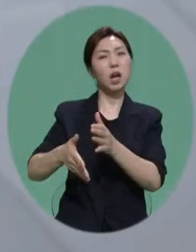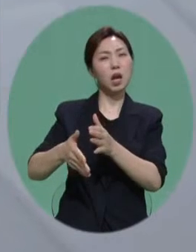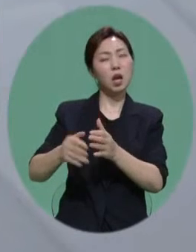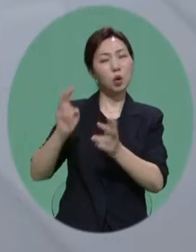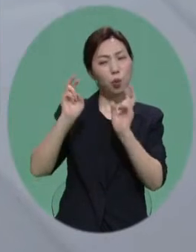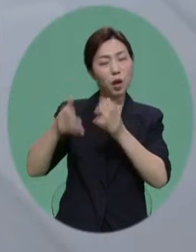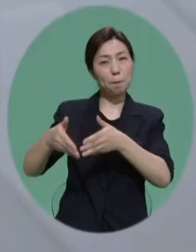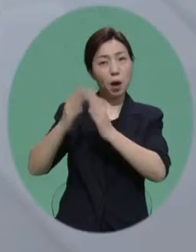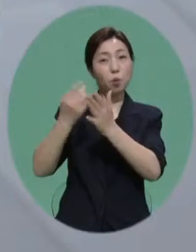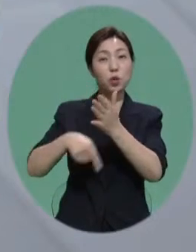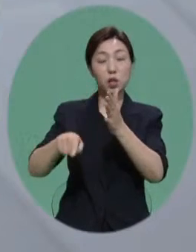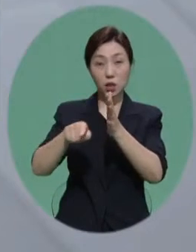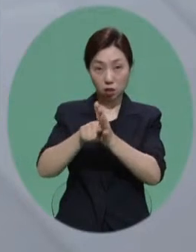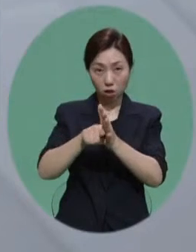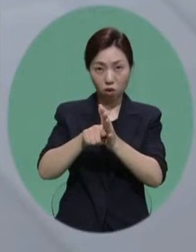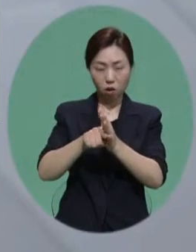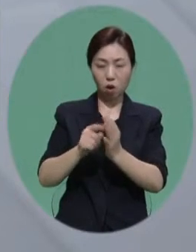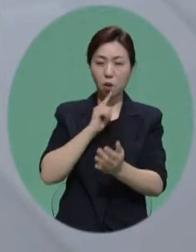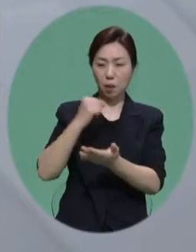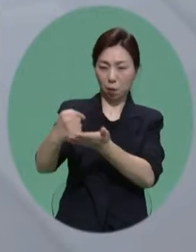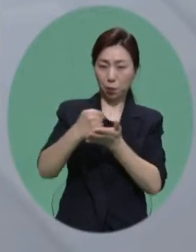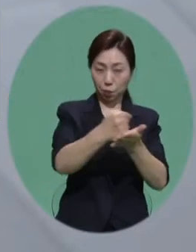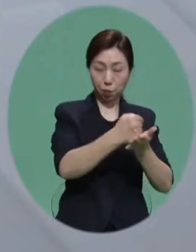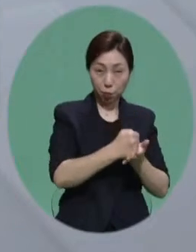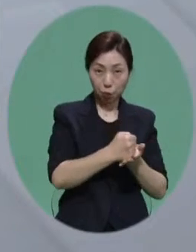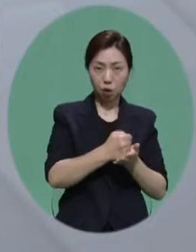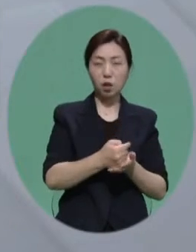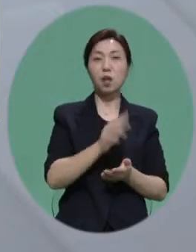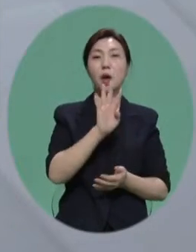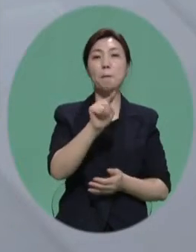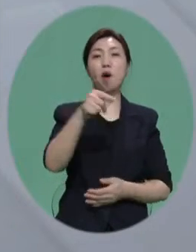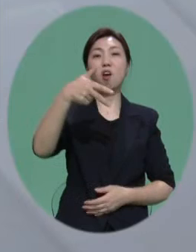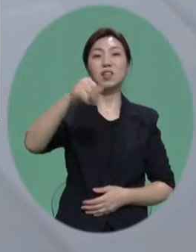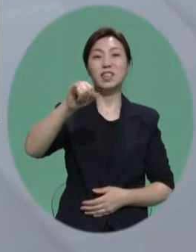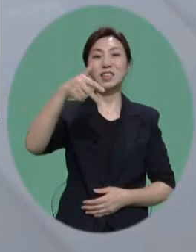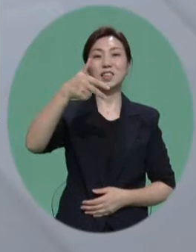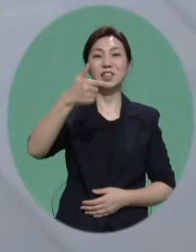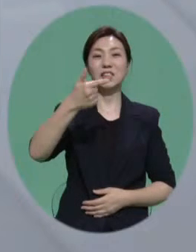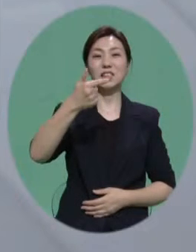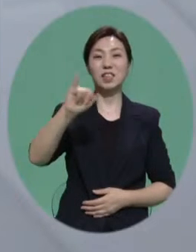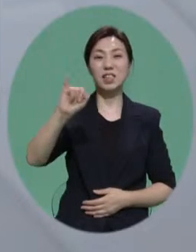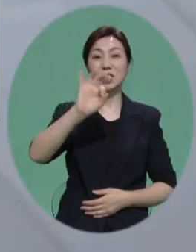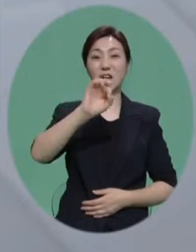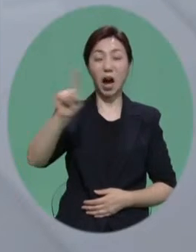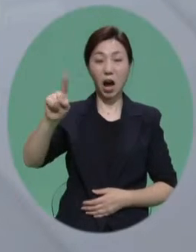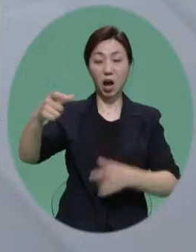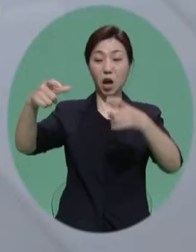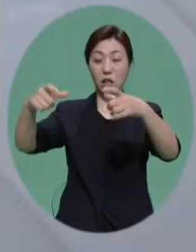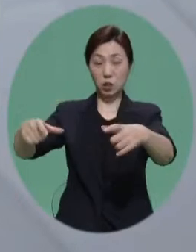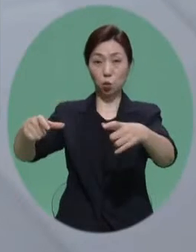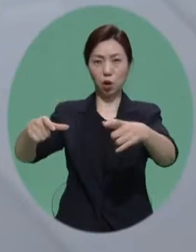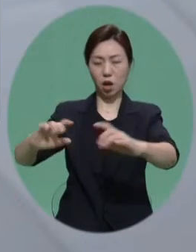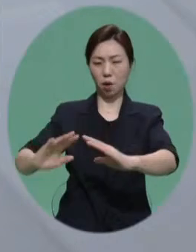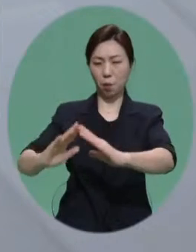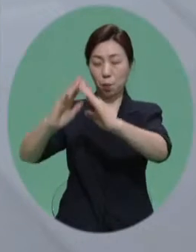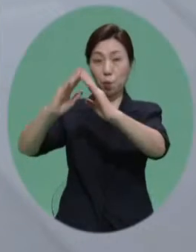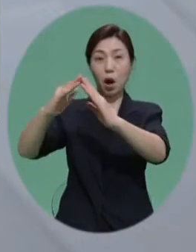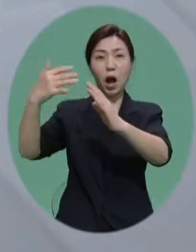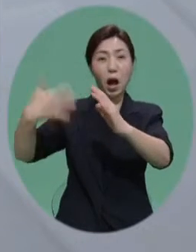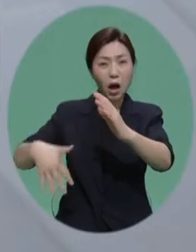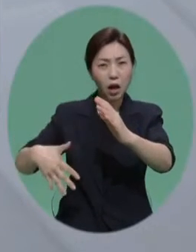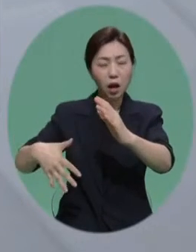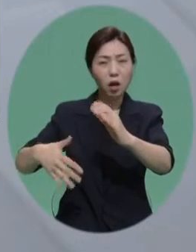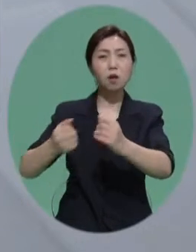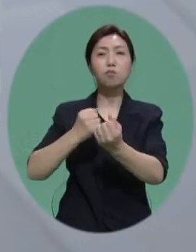주 가 거기 선정이 됐습니다 그래서 이제 거기다 지어 가고 있고 완공 도 되지 않았는데 그 쪽에 경기가